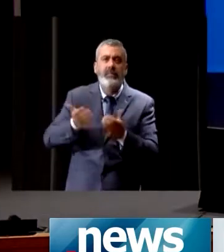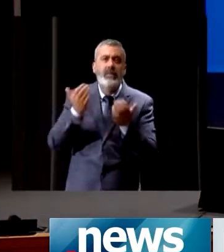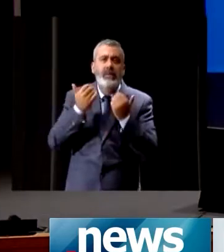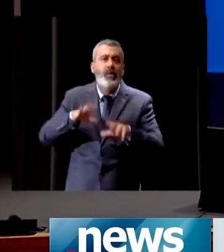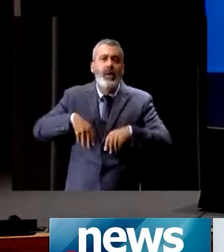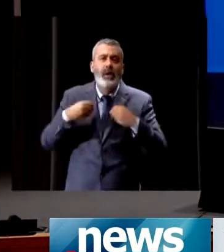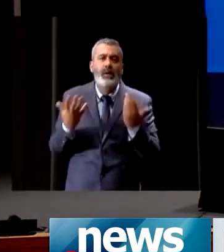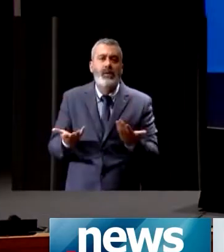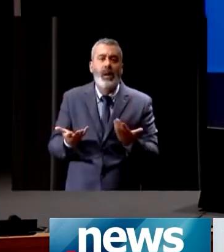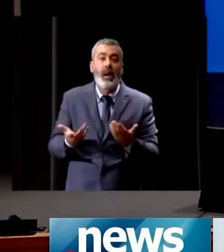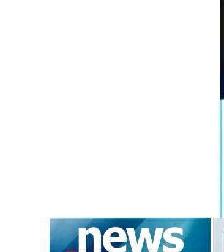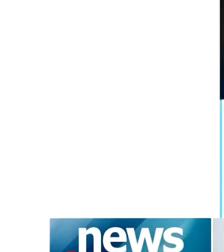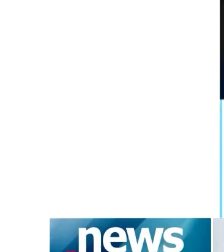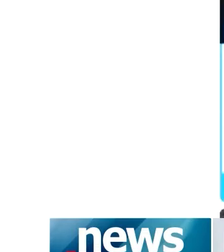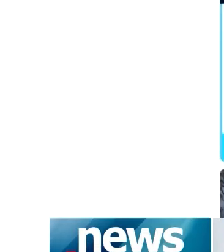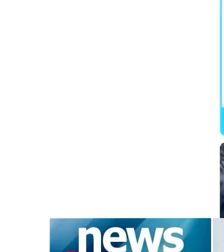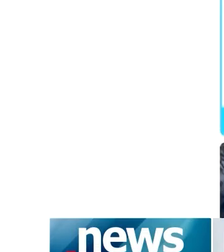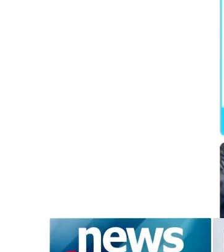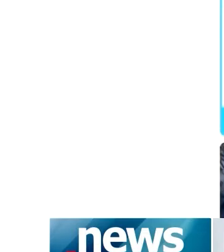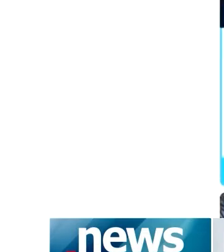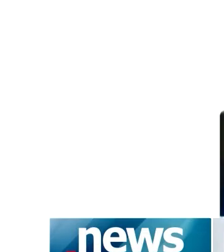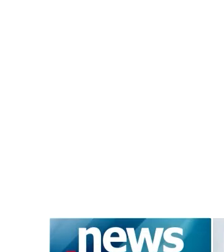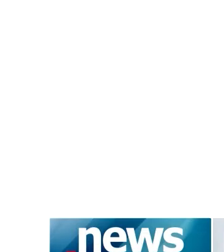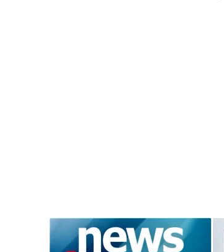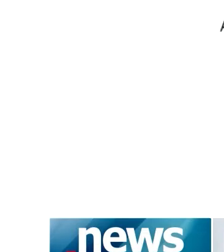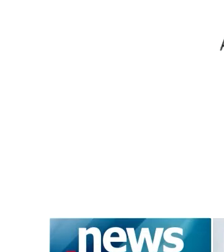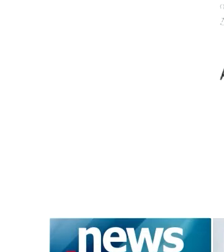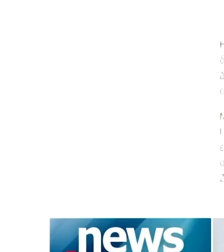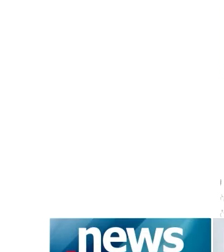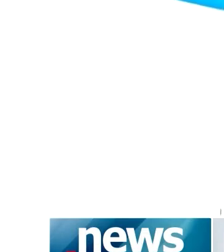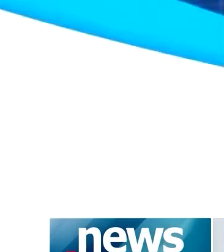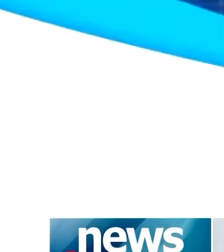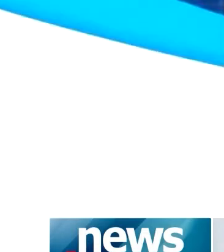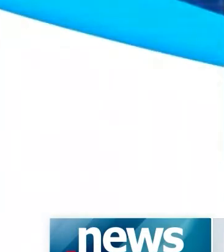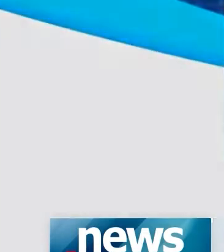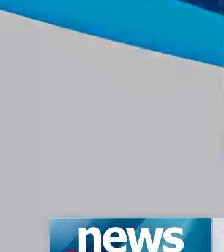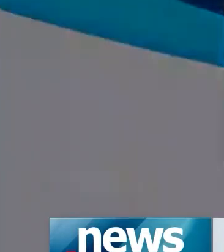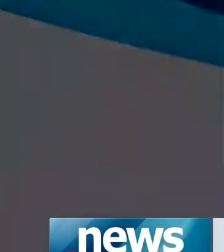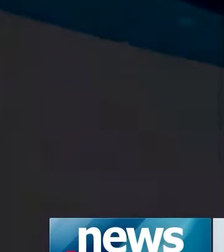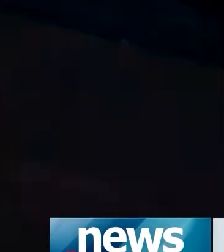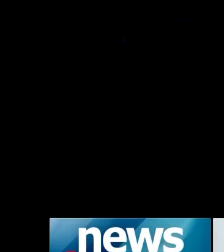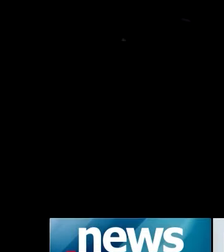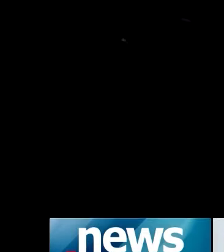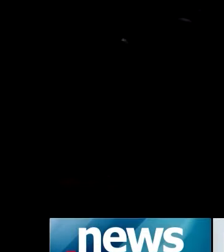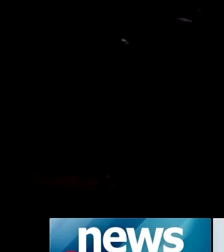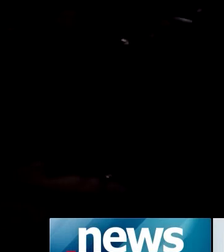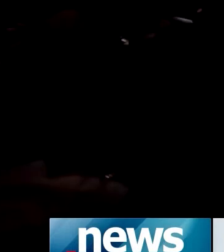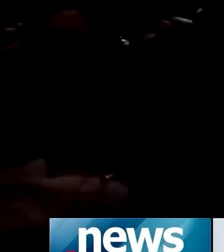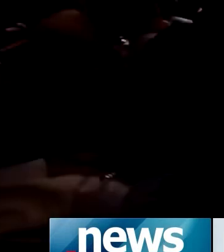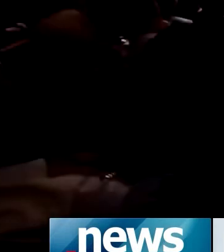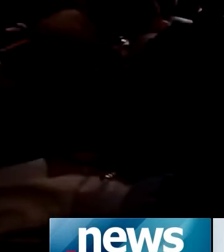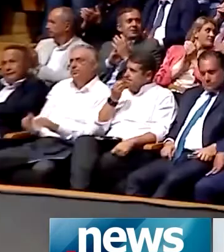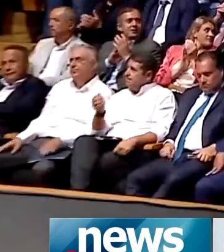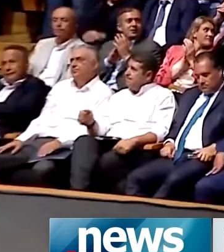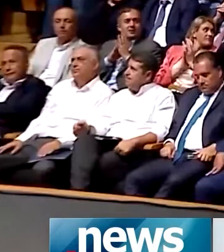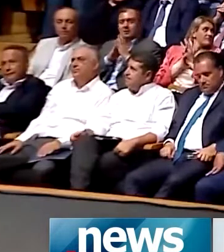λεωφορείων, με αέρα και ήλιο. Τη θέση ότι ο στόχος της διπλής σύγκλησης μπορεί να επιτευχθεί μόνο μέσα από την υλοποίηση ενός